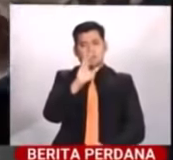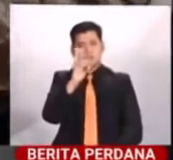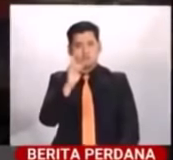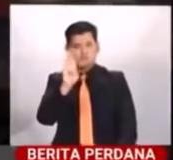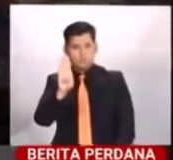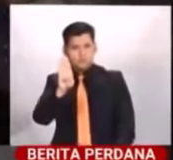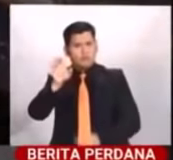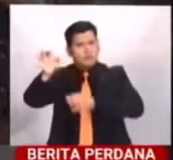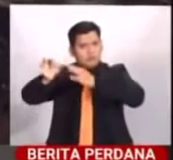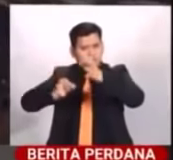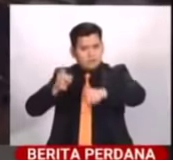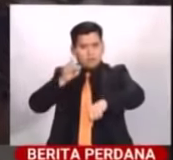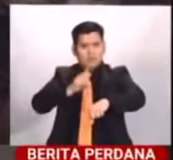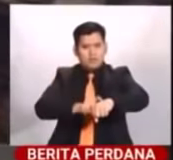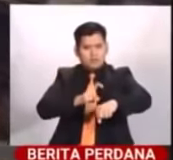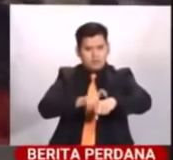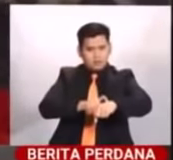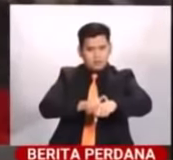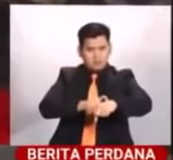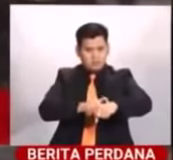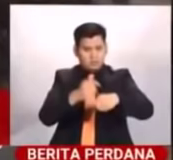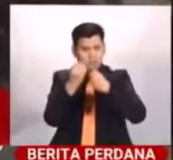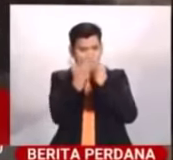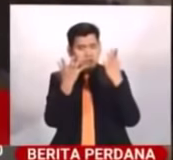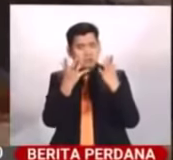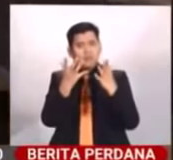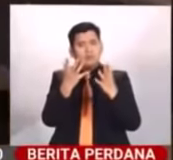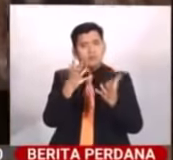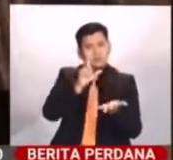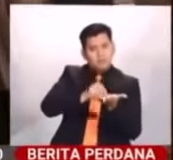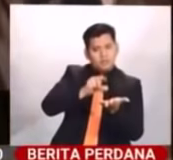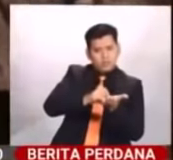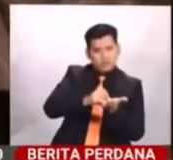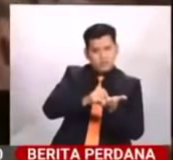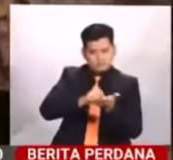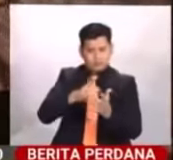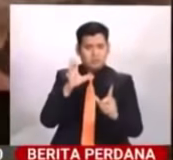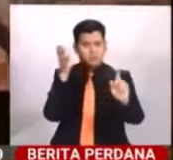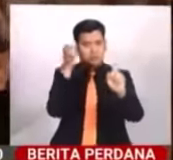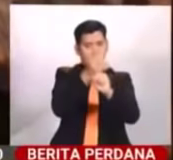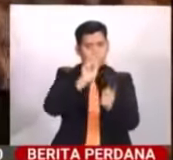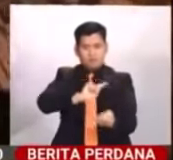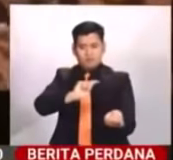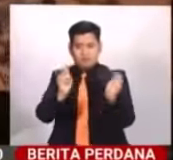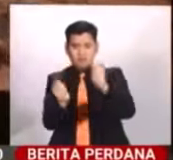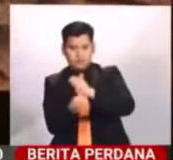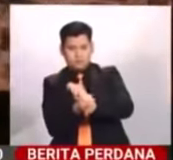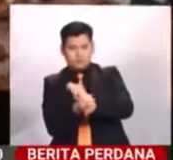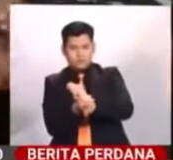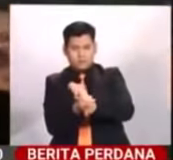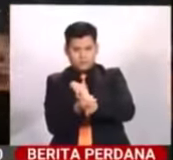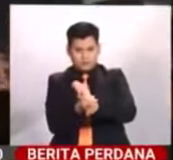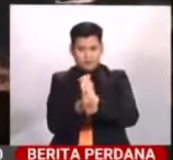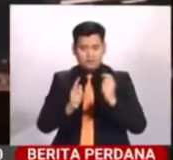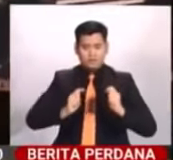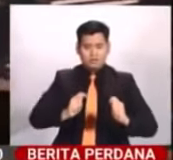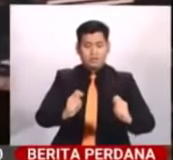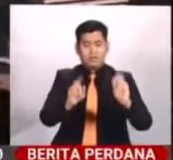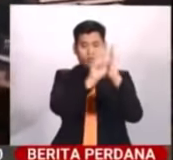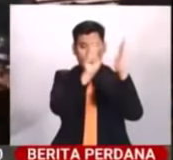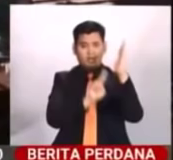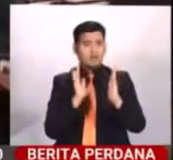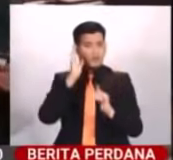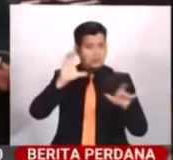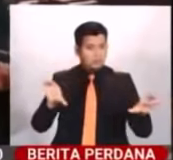Beliau menjelaskannya pada sidang media pencapaian program transformasi industri pembinaan di Ibu Negara. Tindakan undang-undang akan